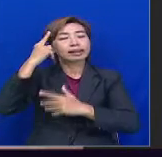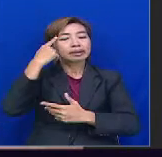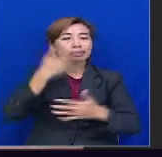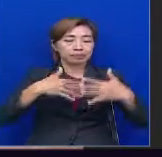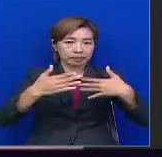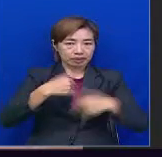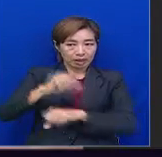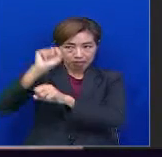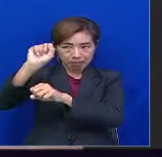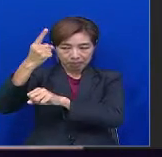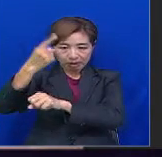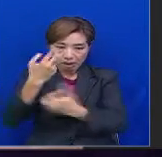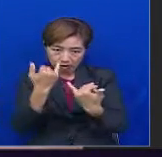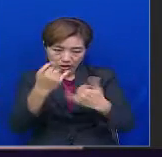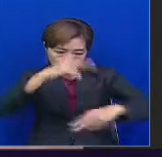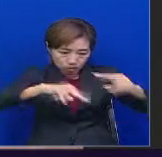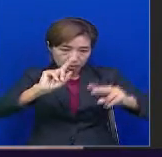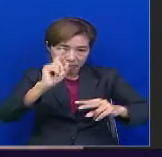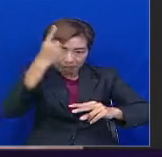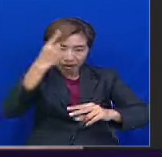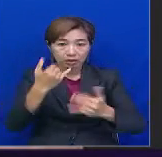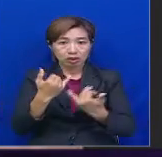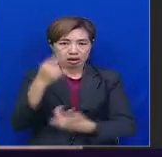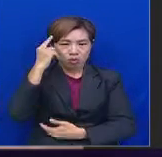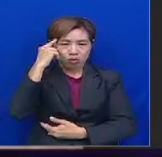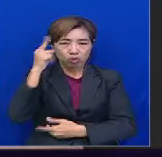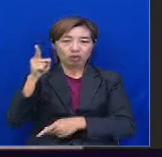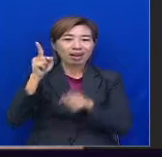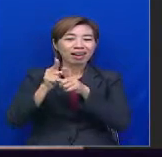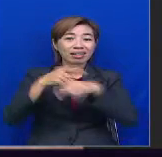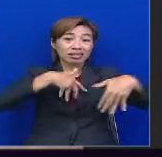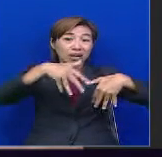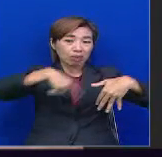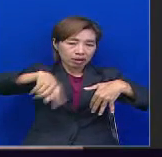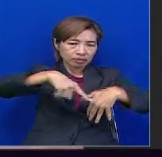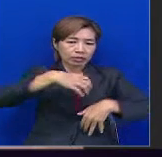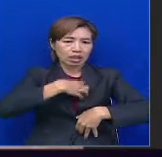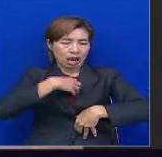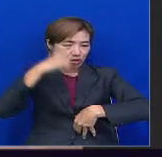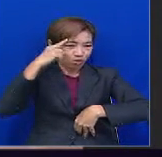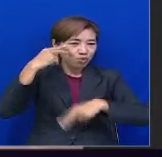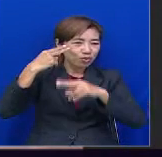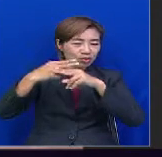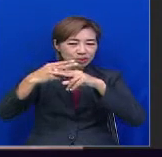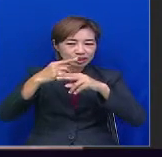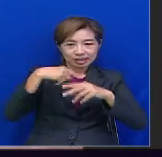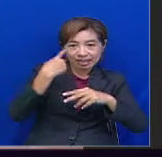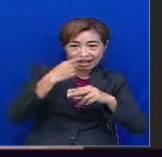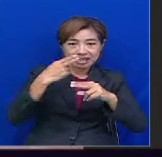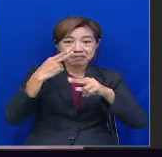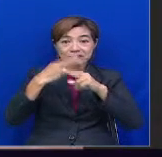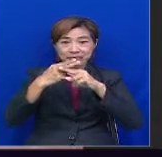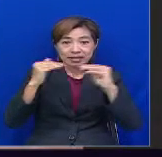ตรวจสอบเพื่อความชัดเจนอีกครั้งเบื้องต้นทราบว่าก่อนเกิดเหตุราษฎรในหมู่บ้านต้องการที่จะไปตรวจสอบรายชื่อผู้มีสิทธิ์ออกเสียง